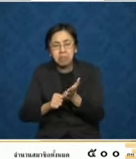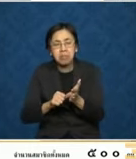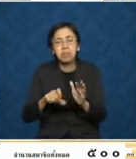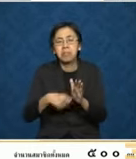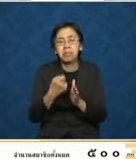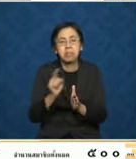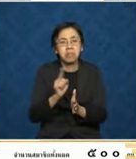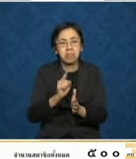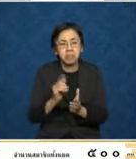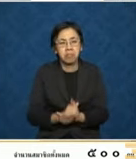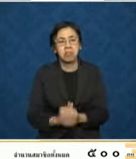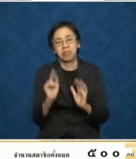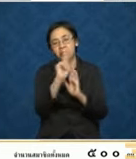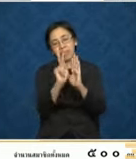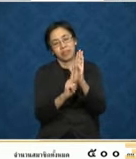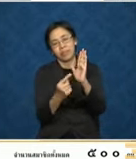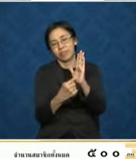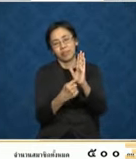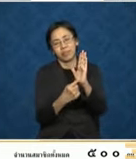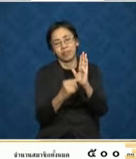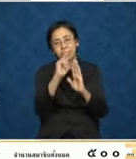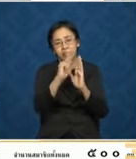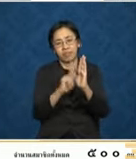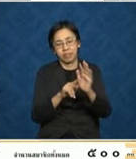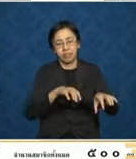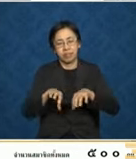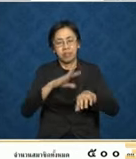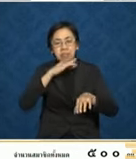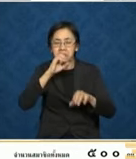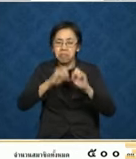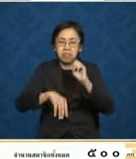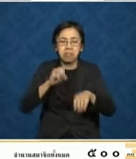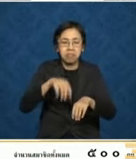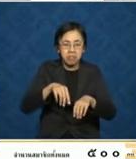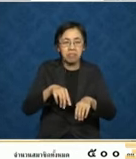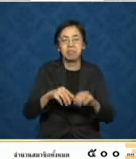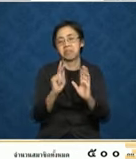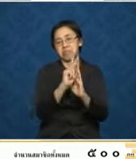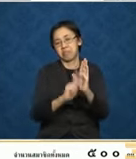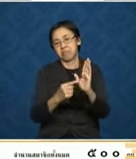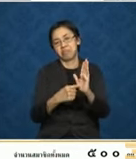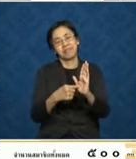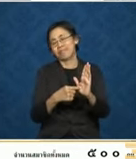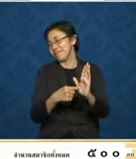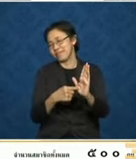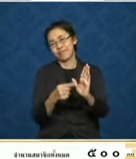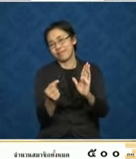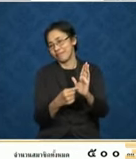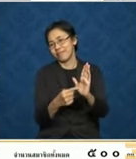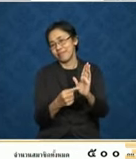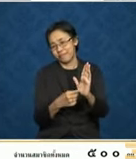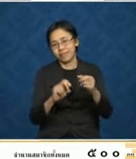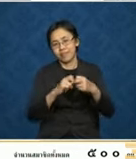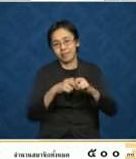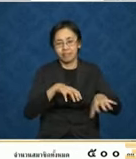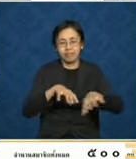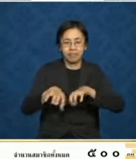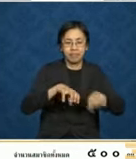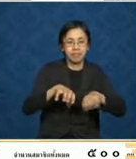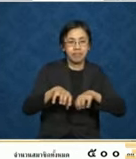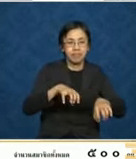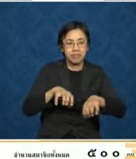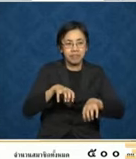องทางกฎหมายที่เกี่ยวกับการจัดการขยะมูลฝอยเป็นต้นเหตุเขาว่าอย่างนั้นนะคะเกิดปัญหาบริหารจัด